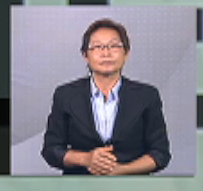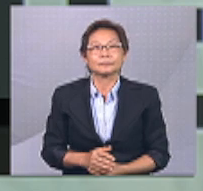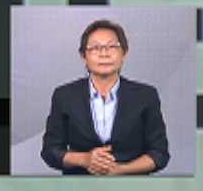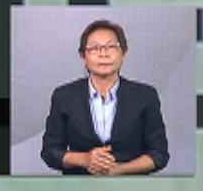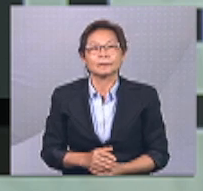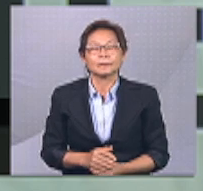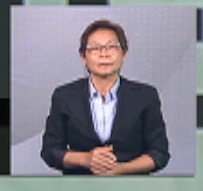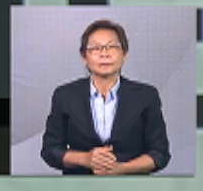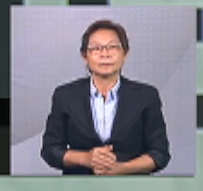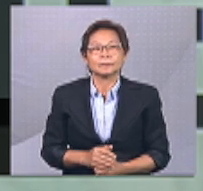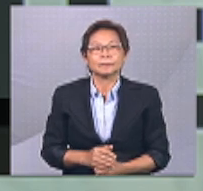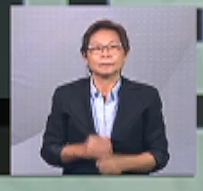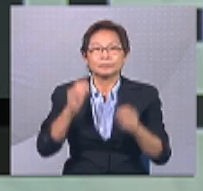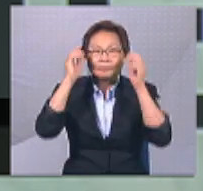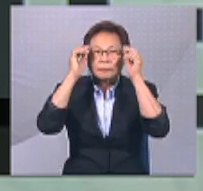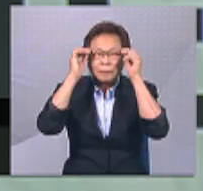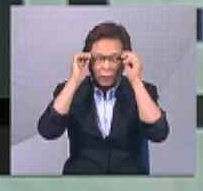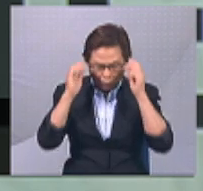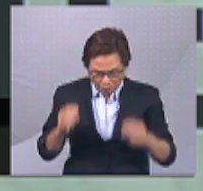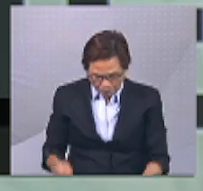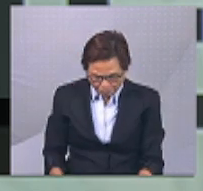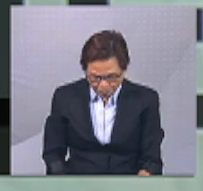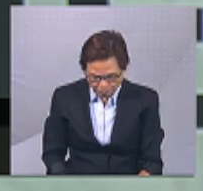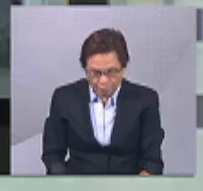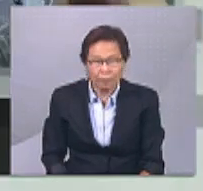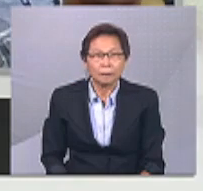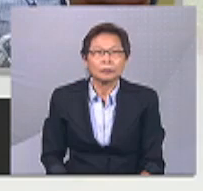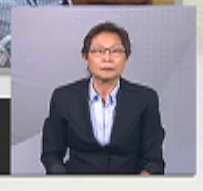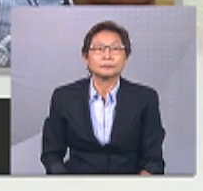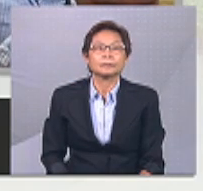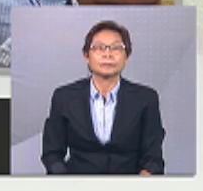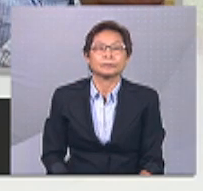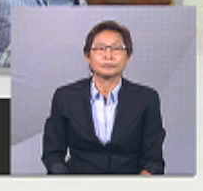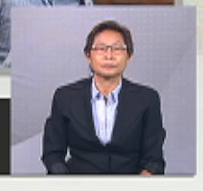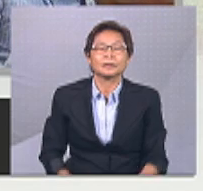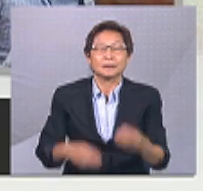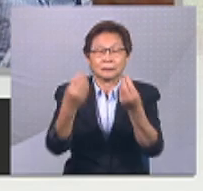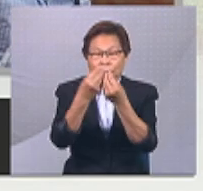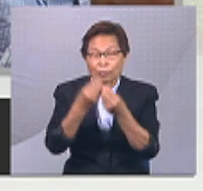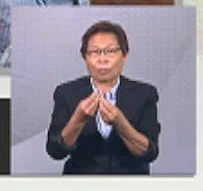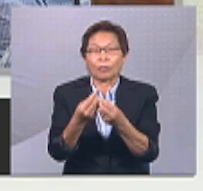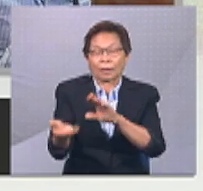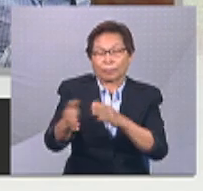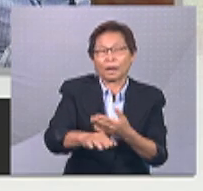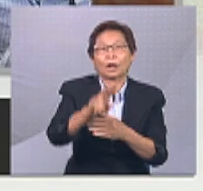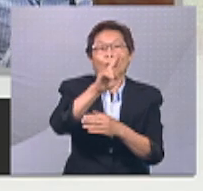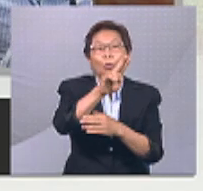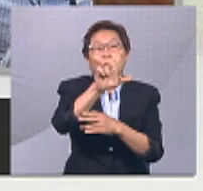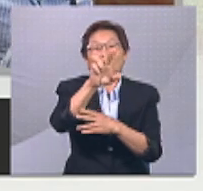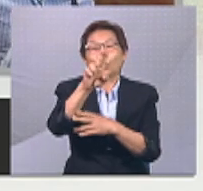Assalamualaikum Dato. Saya ada dua soalan. Pertama, berdasarkan statistik kematian, iaitu 82 orang